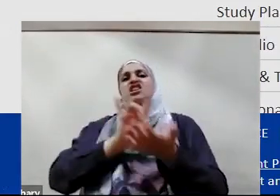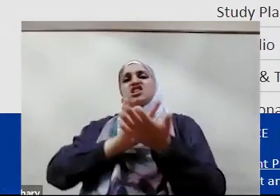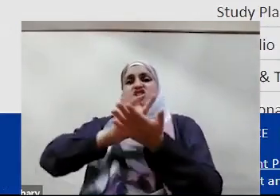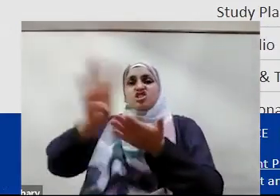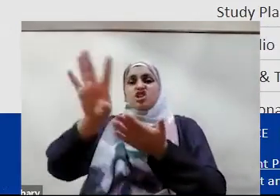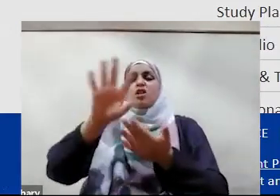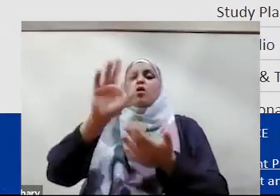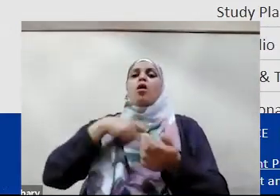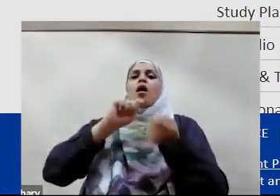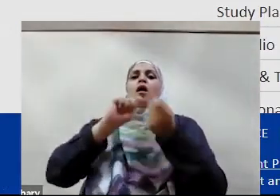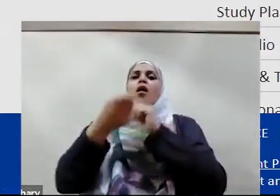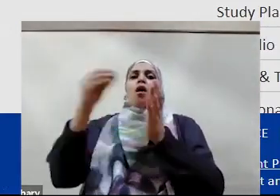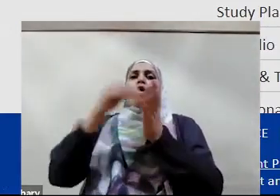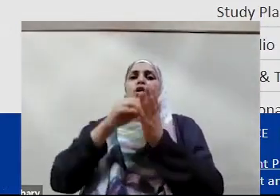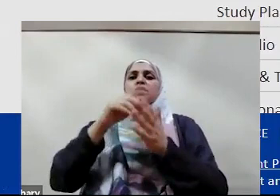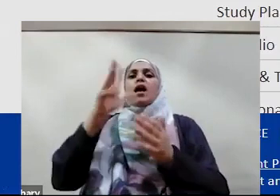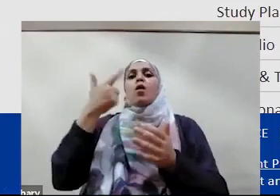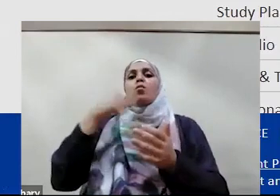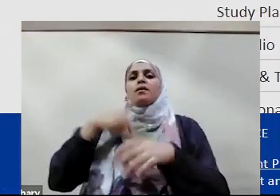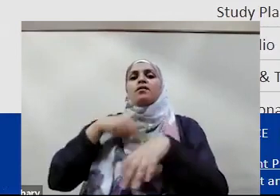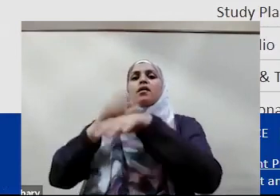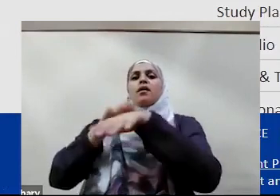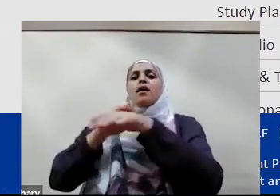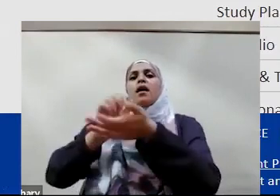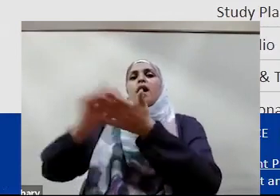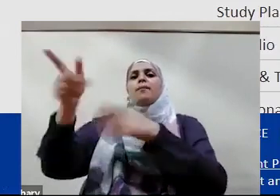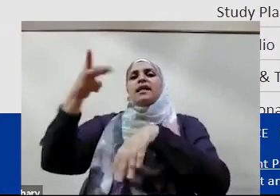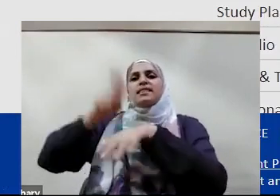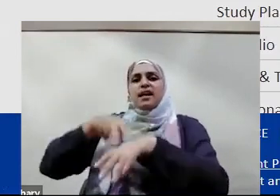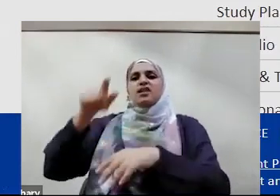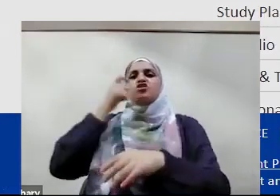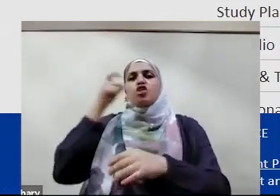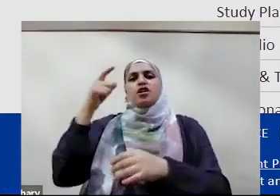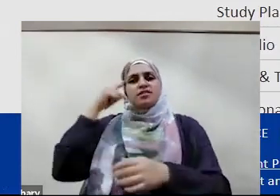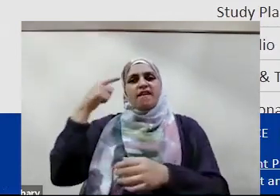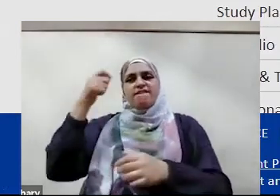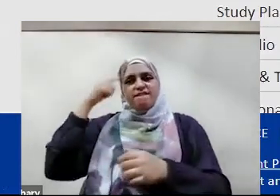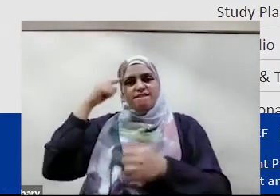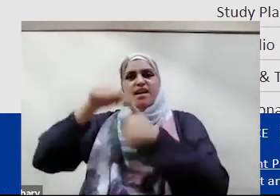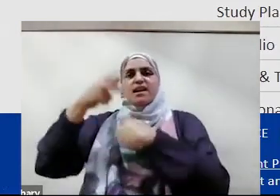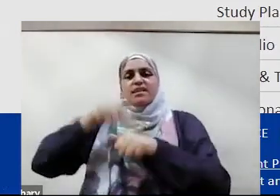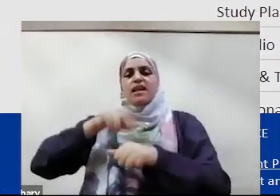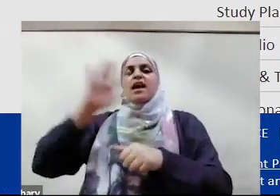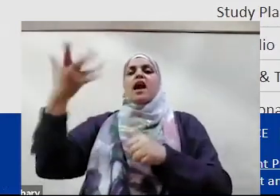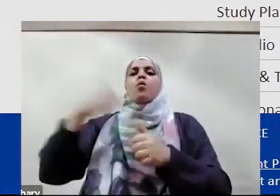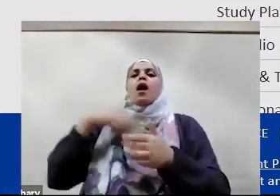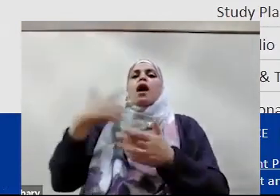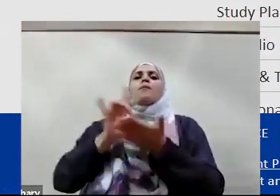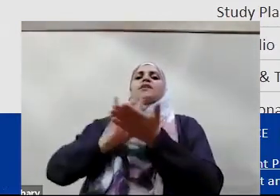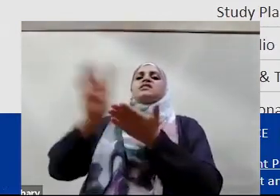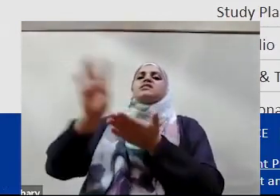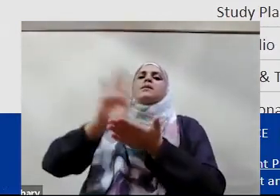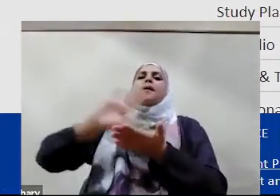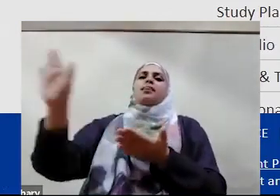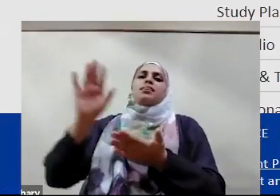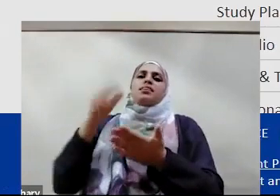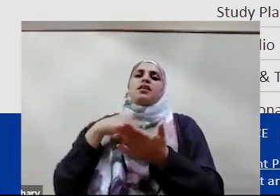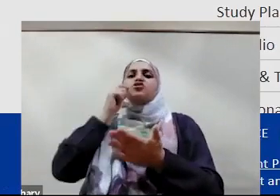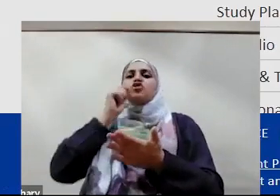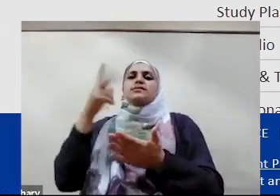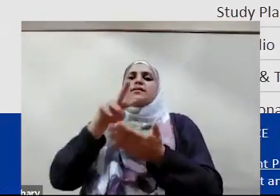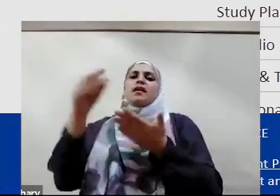اقدر ان انا افكره، ممكن اعمل سند ريمايندر هنا وافكره، او اقدر ان انا اعمل اكسكلود استبعاد. لو دوست على